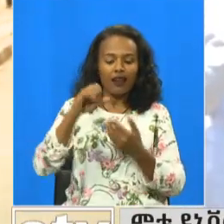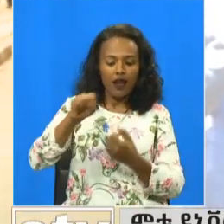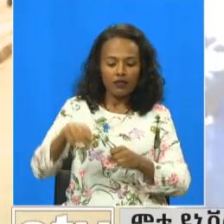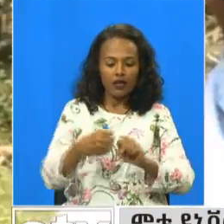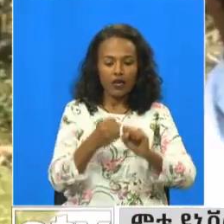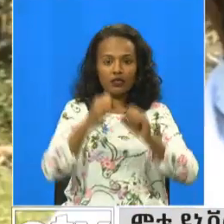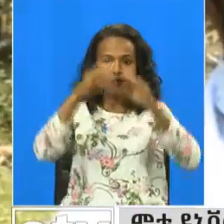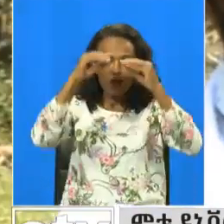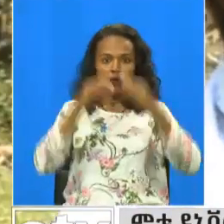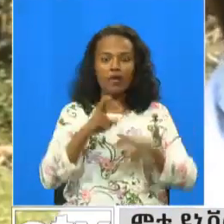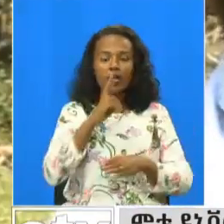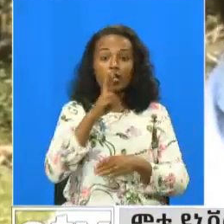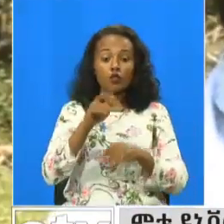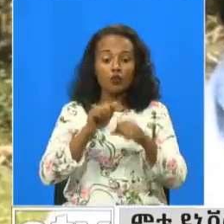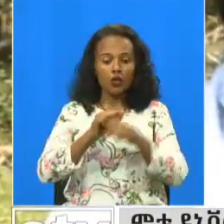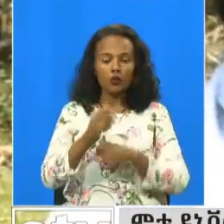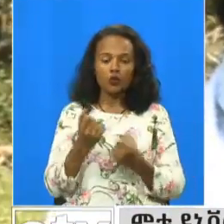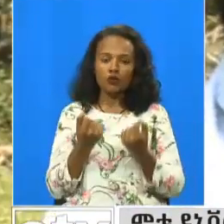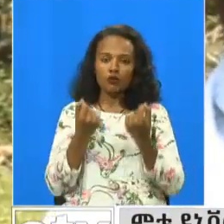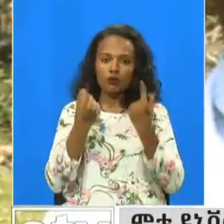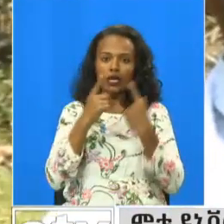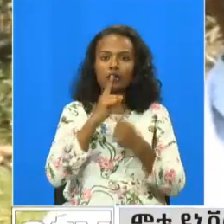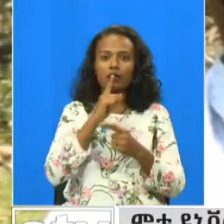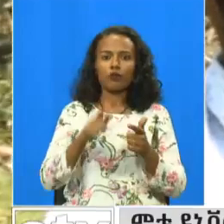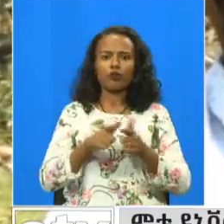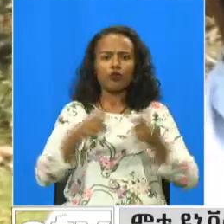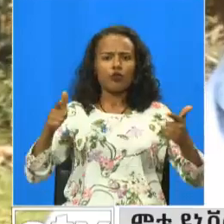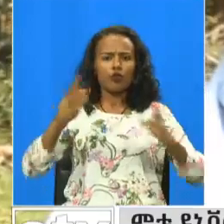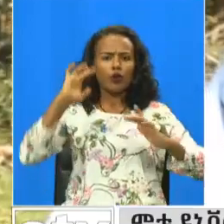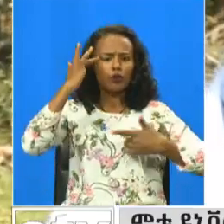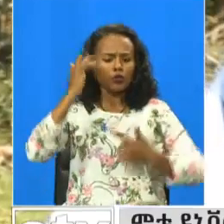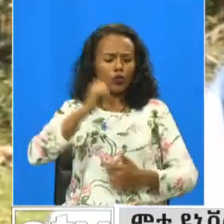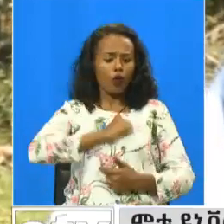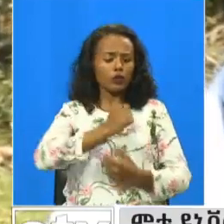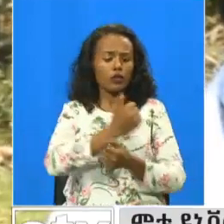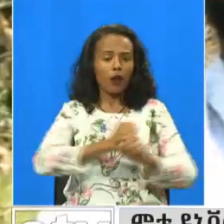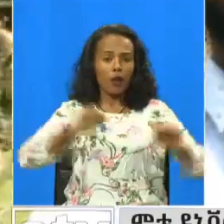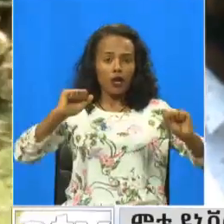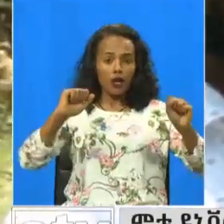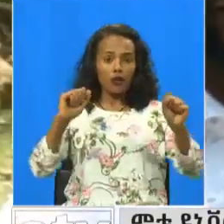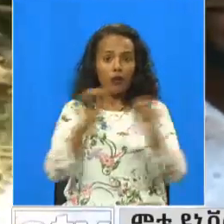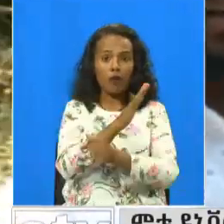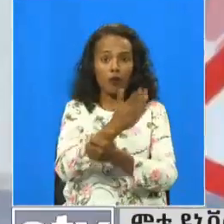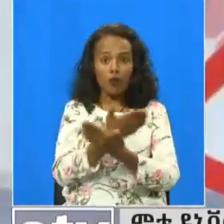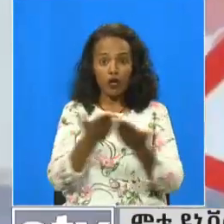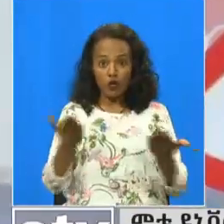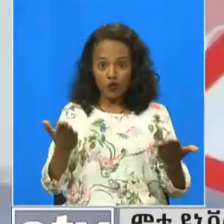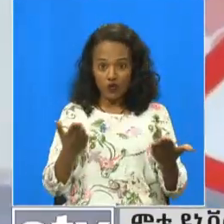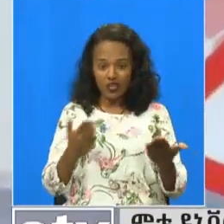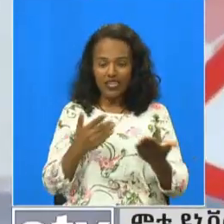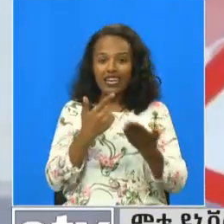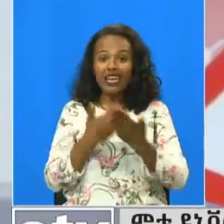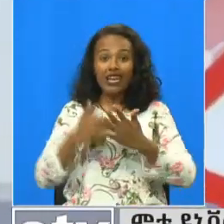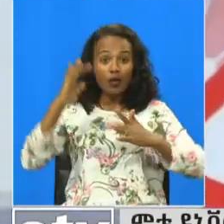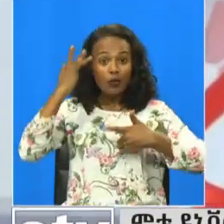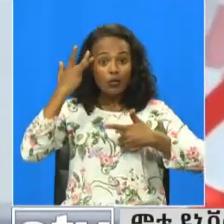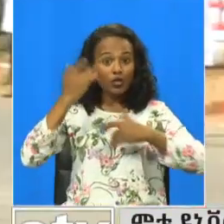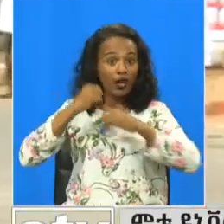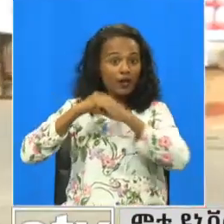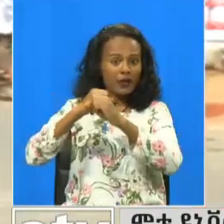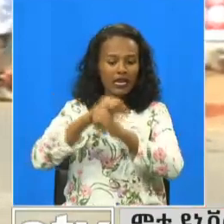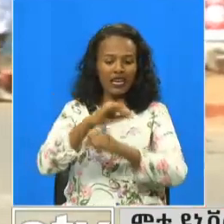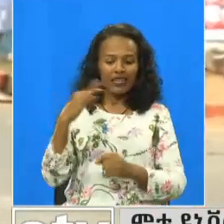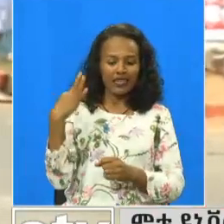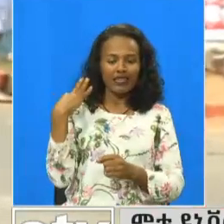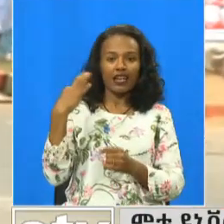መምህራን ናቸው። መልእክቶችን መገንዘብ ነው ትልቁ በሽታውን ከበሽታው ራስን ለማዳን የሚያበቁ ነገሮች። ስለዚህ ይህንን በሽታ ለመከላከል እንደ